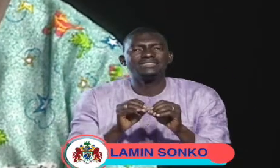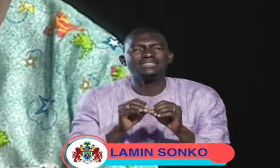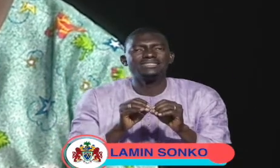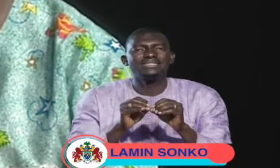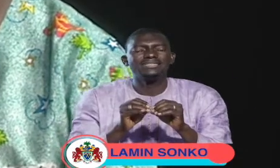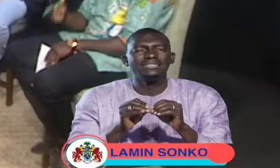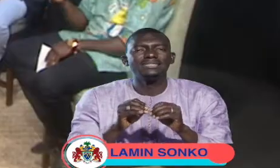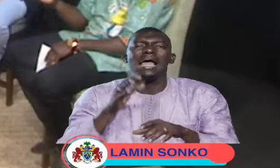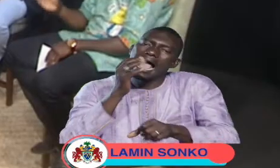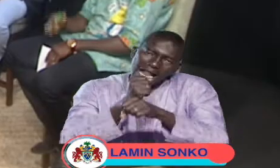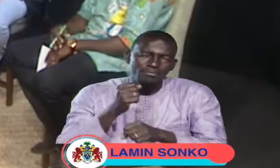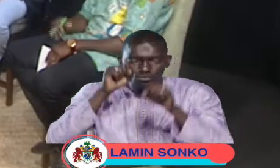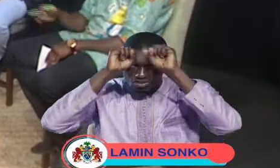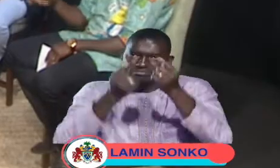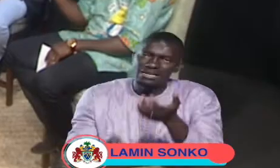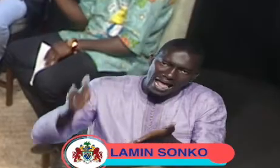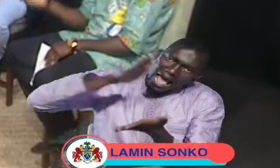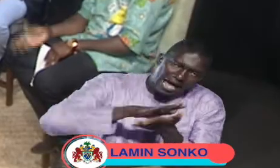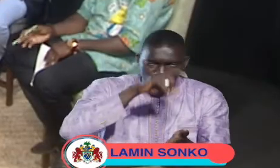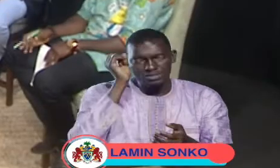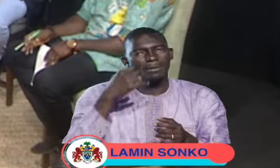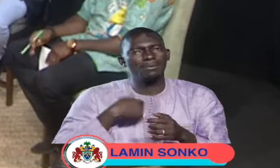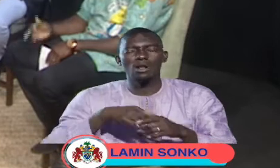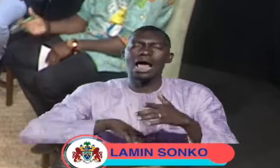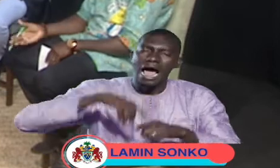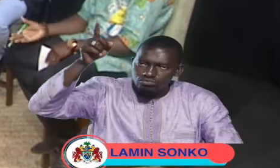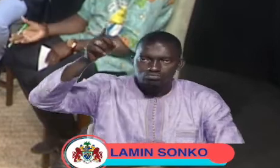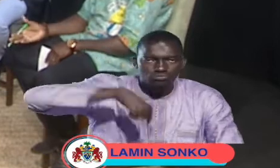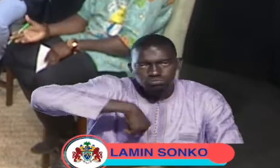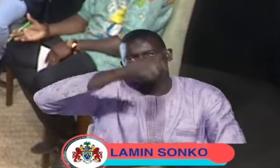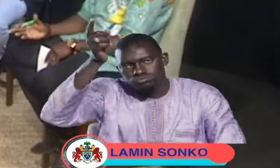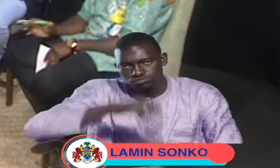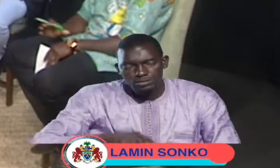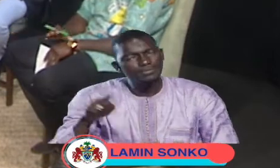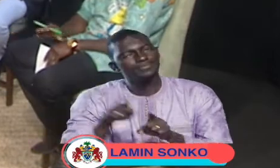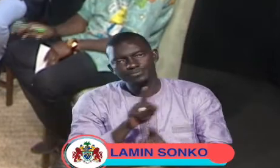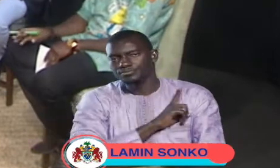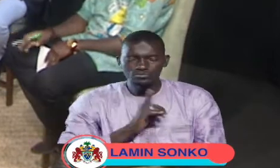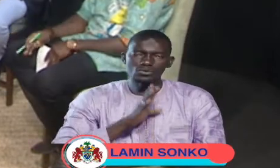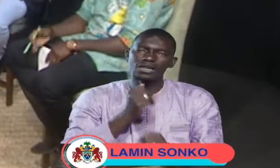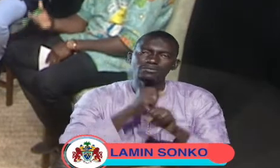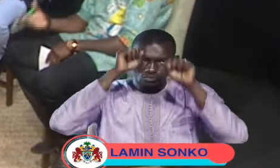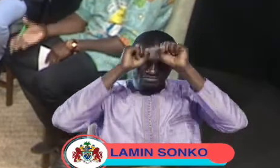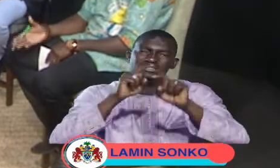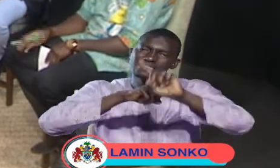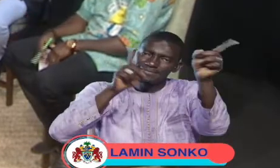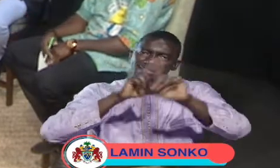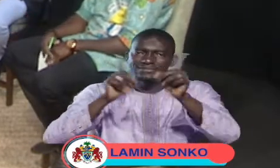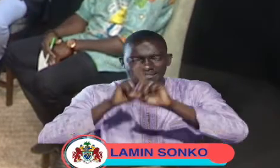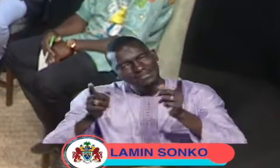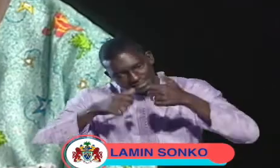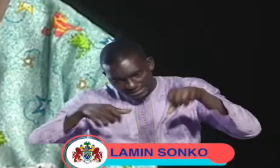molla tanin na ka dun ka fundi banko to wala banko kodongol to be man sama ko kan dula jamale la nyin